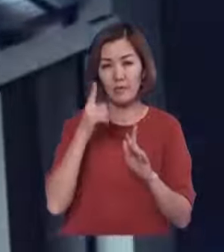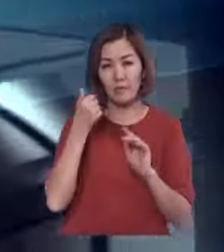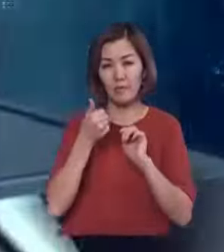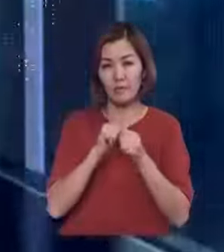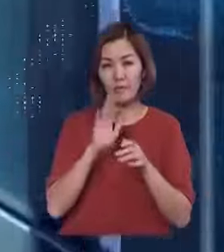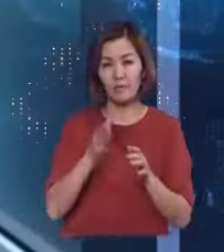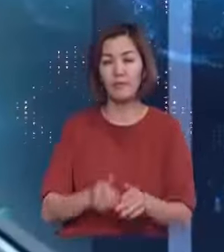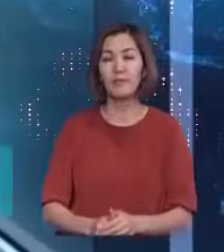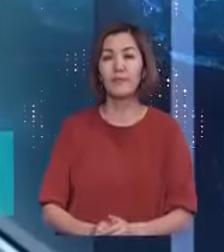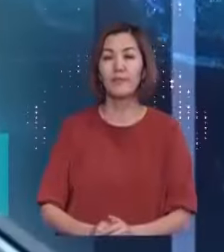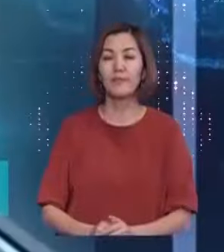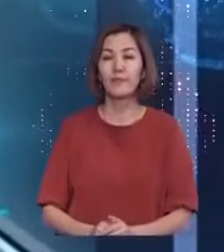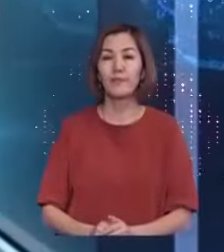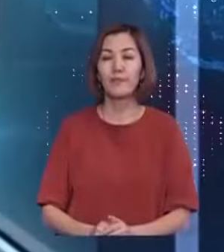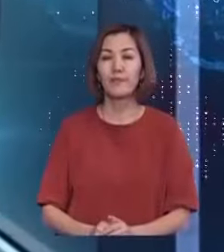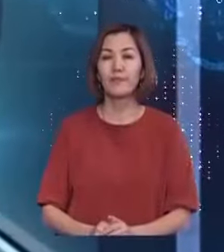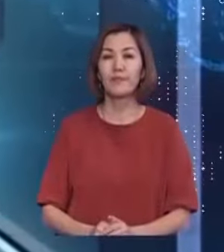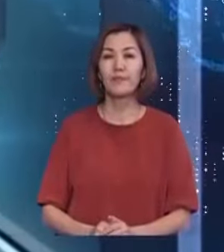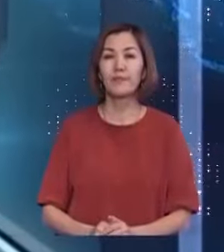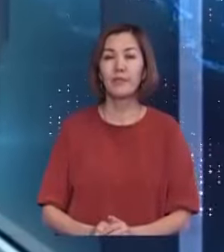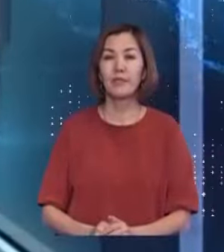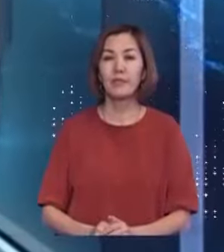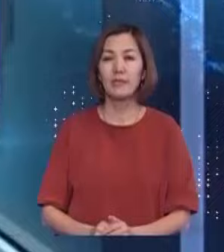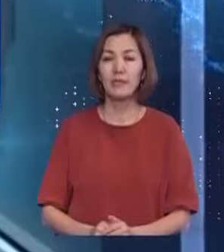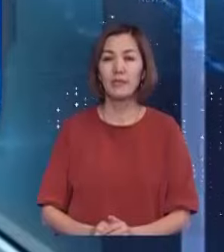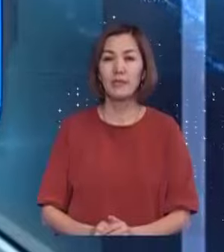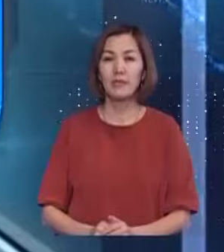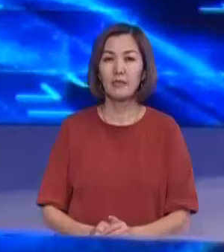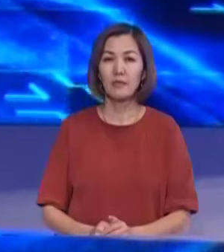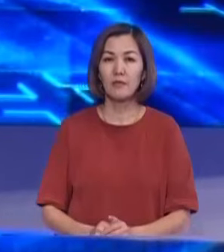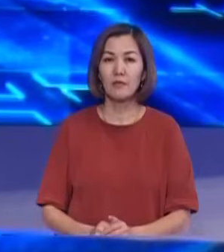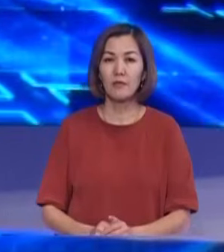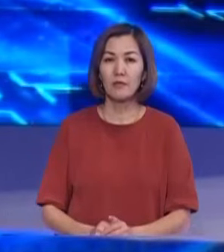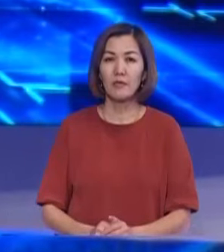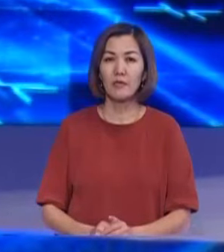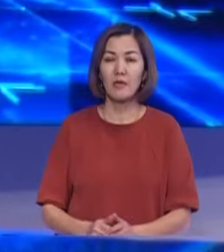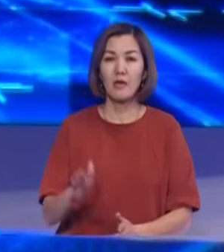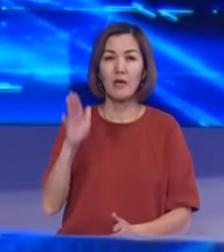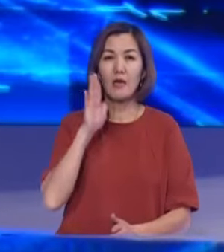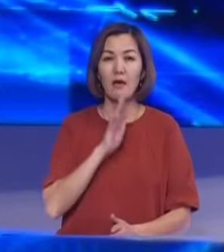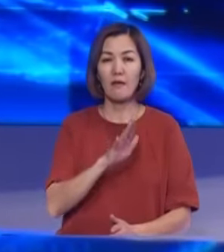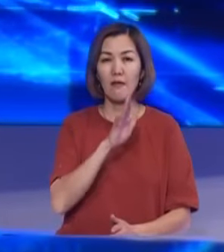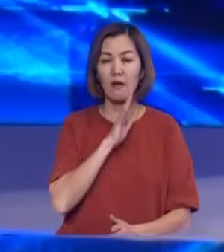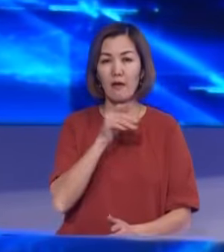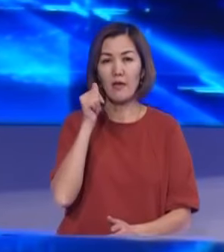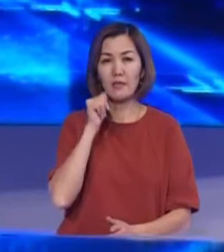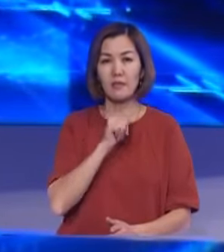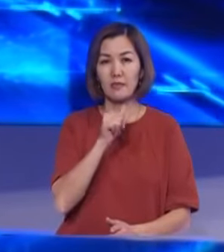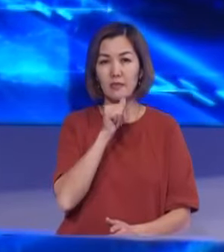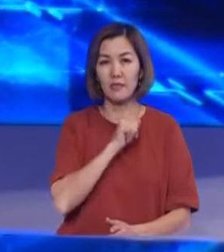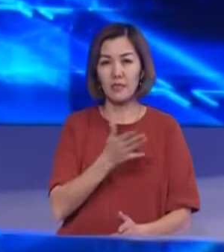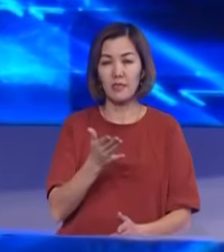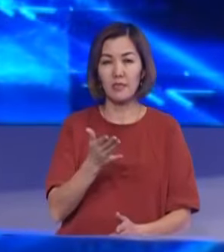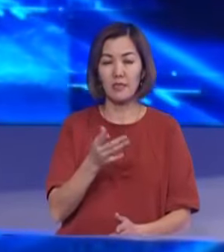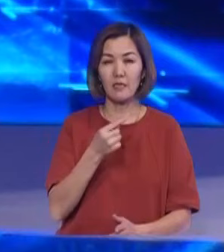Еркебұлан Жақыбай, Ғабит Қабдырахман, Жетісу телеарнасы. Талдықорғанда Жетісу виртуоздар